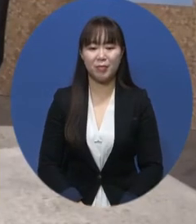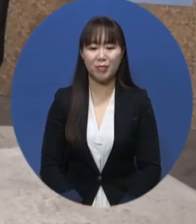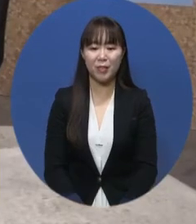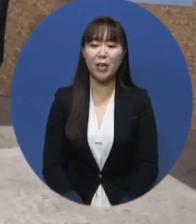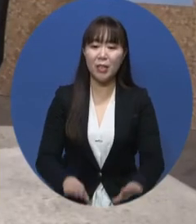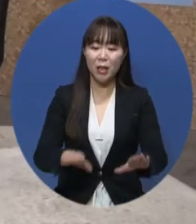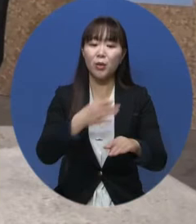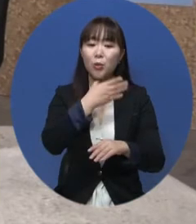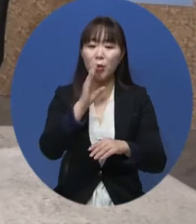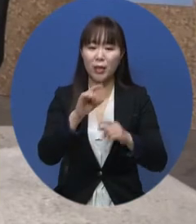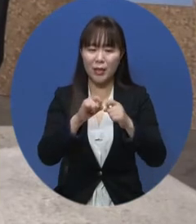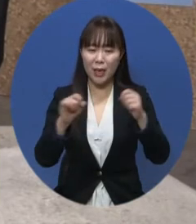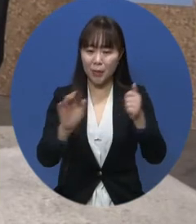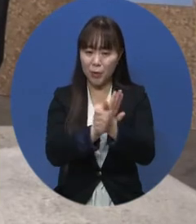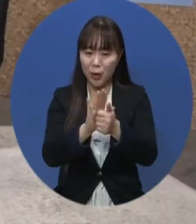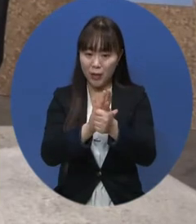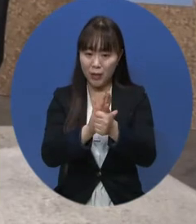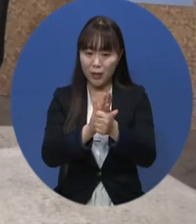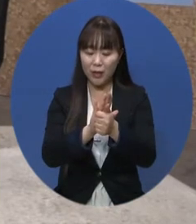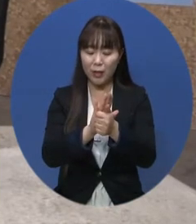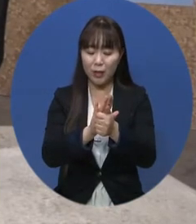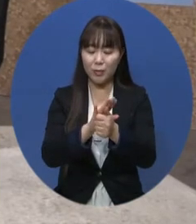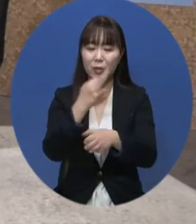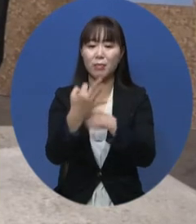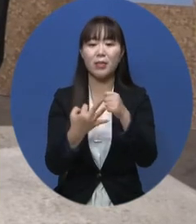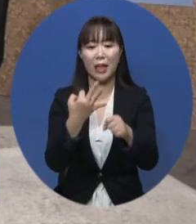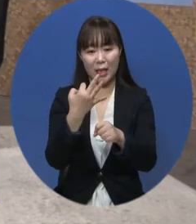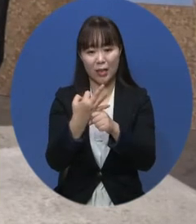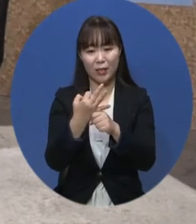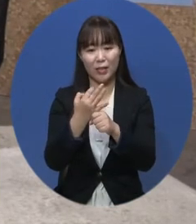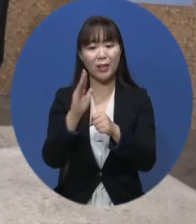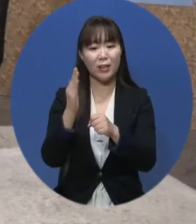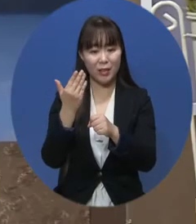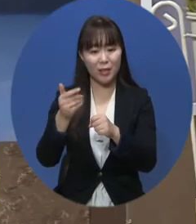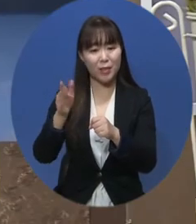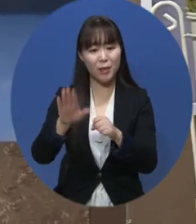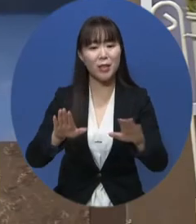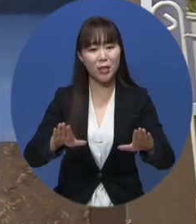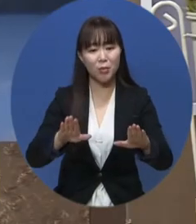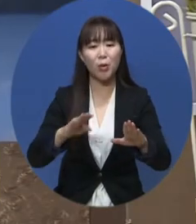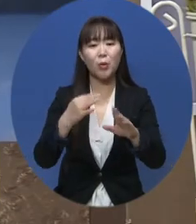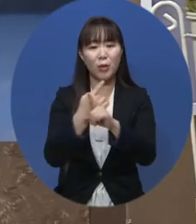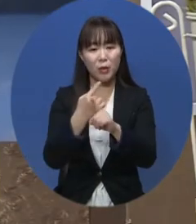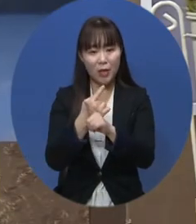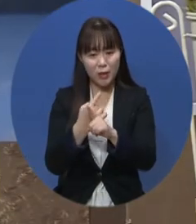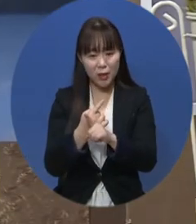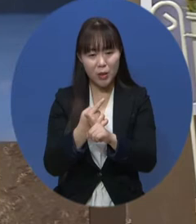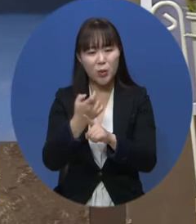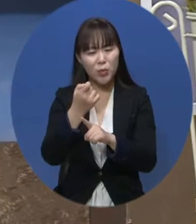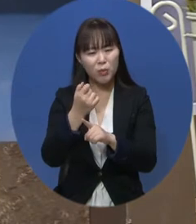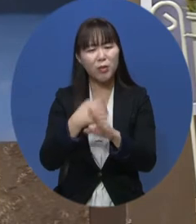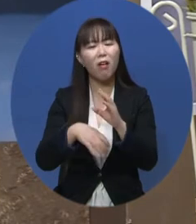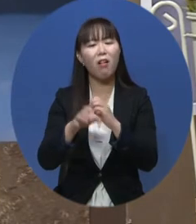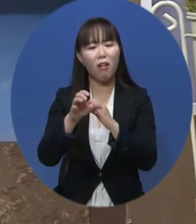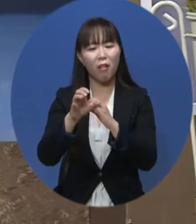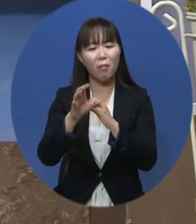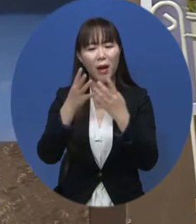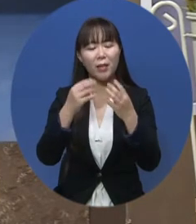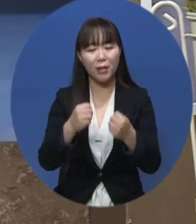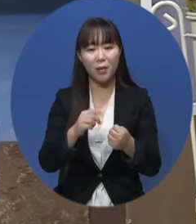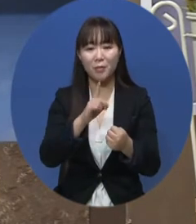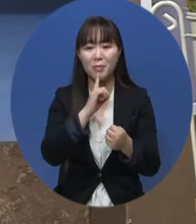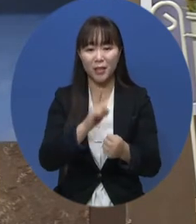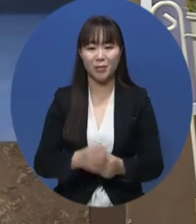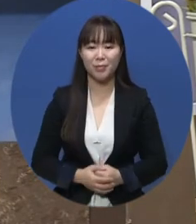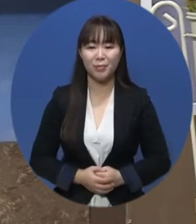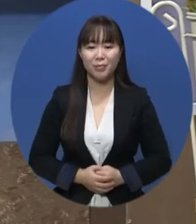노인 장기 요양이 14년째 시행이 됐지만 아직까지 조금 더 개선해 나가야 할 점이 많다고